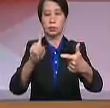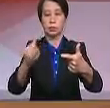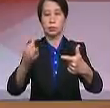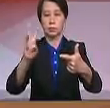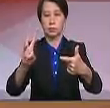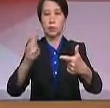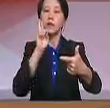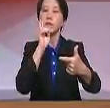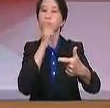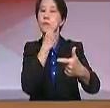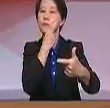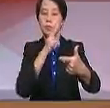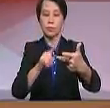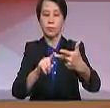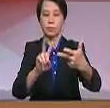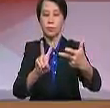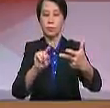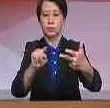6,164 restoran serta